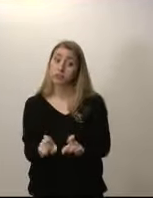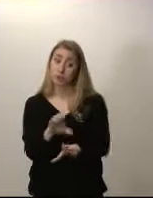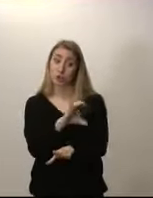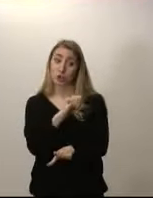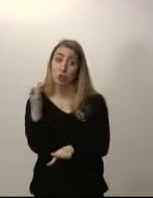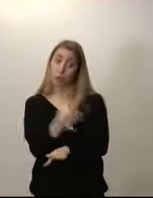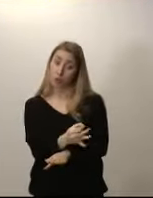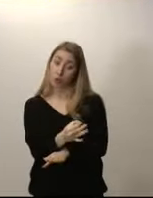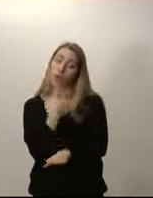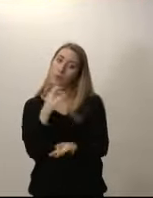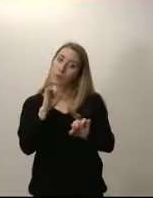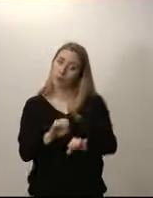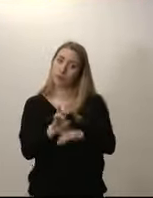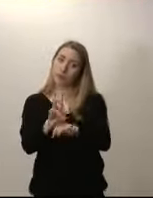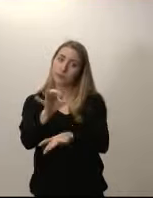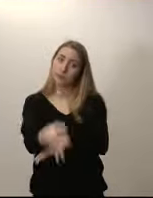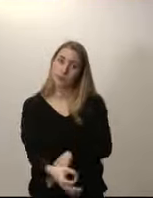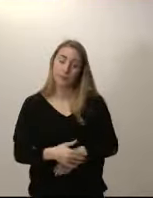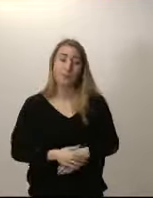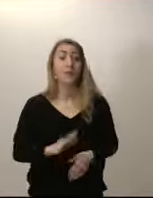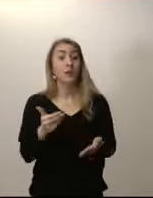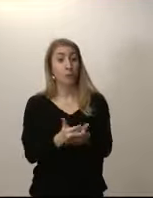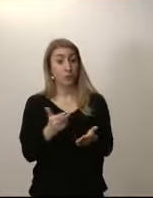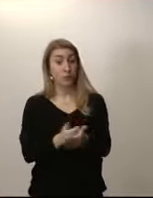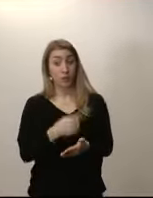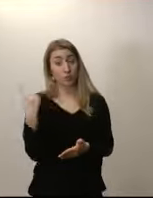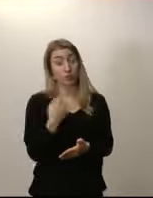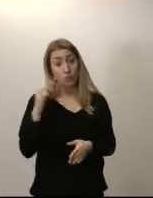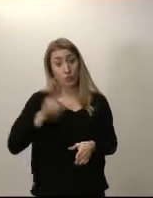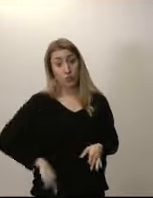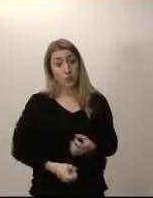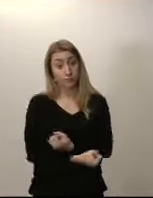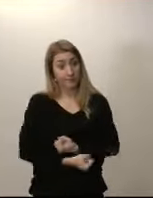reprendre l'expression de Jacques Elgott, il faut bien serrer la ceinture. Et